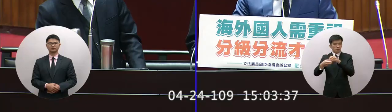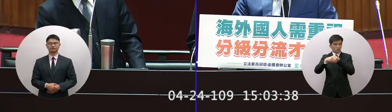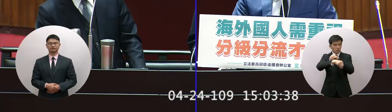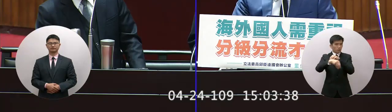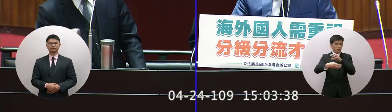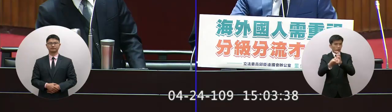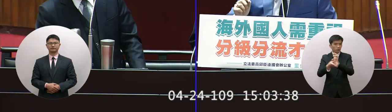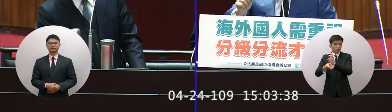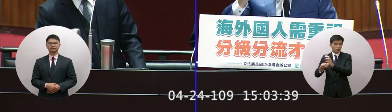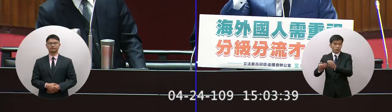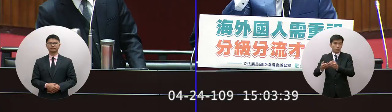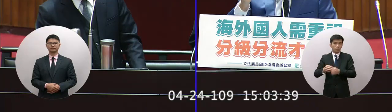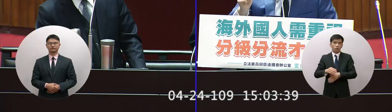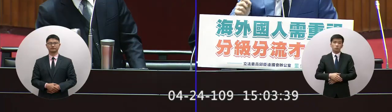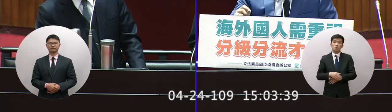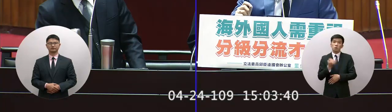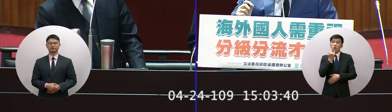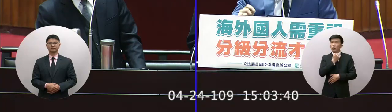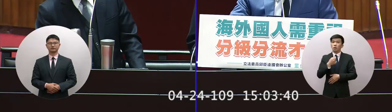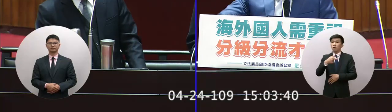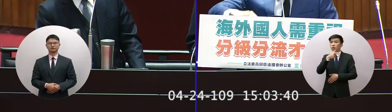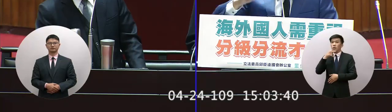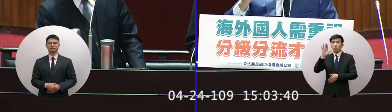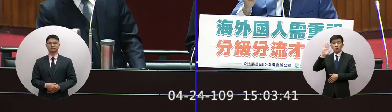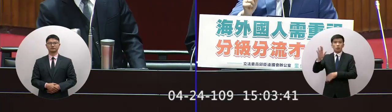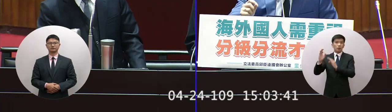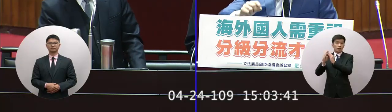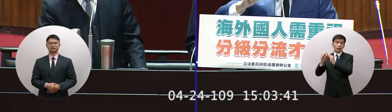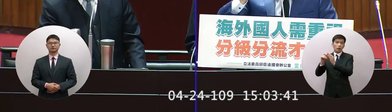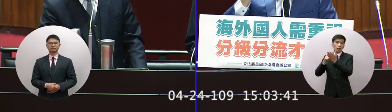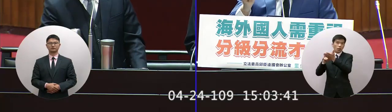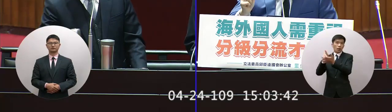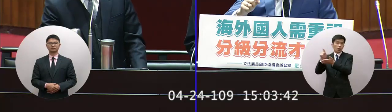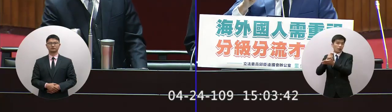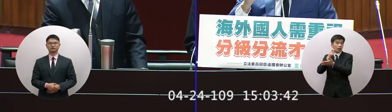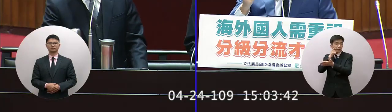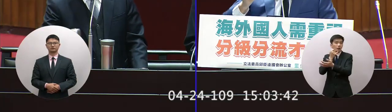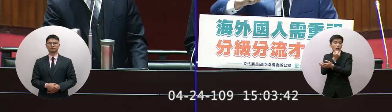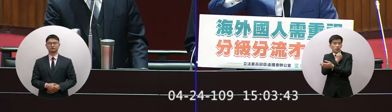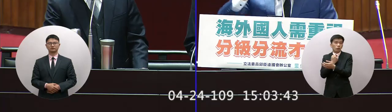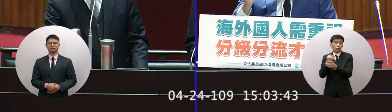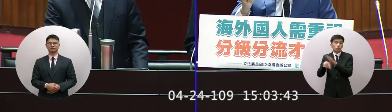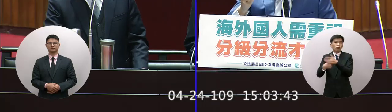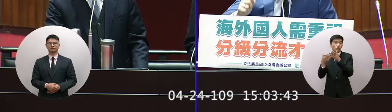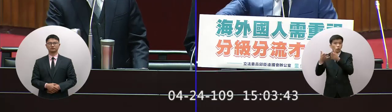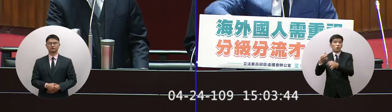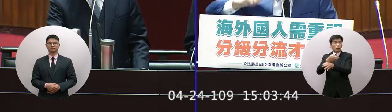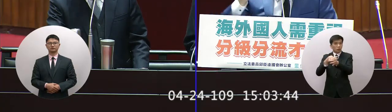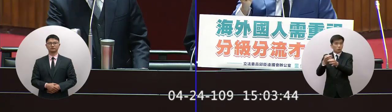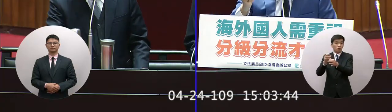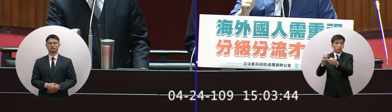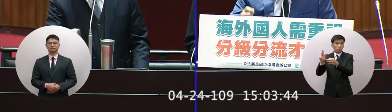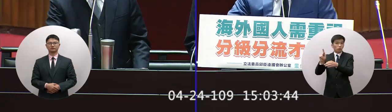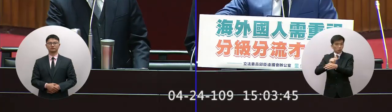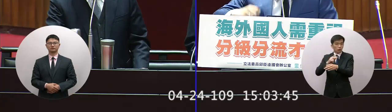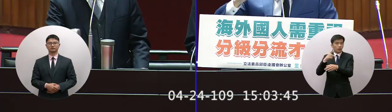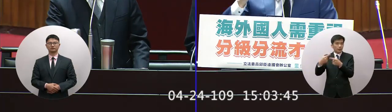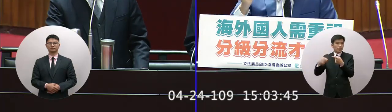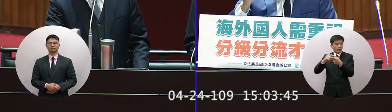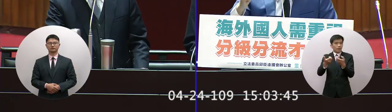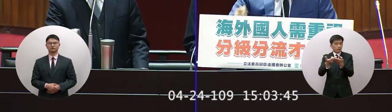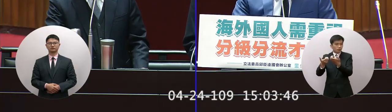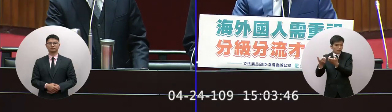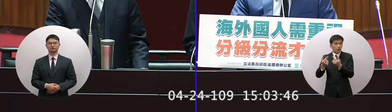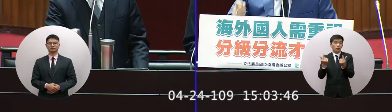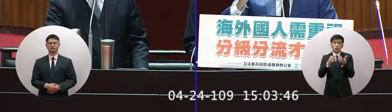行核贷率不彰，是因为他可能本身没有做企业金融，他们可能都是做消费金融，所以你要消金国家队、弃金国家队，